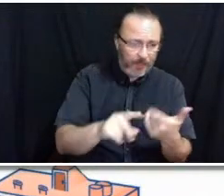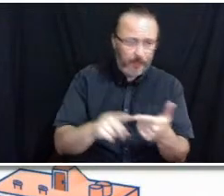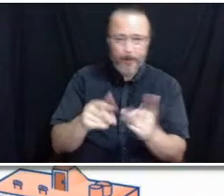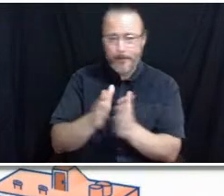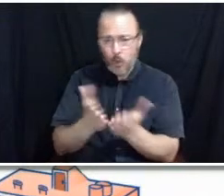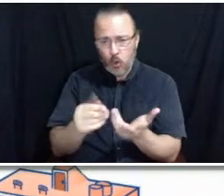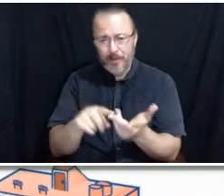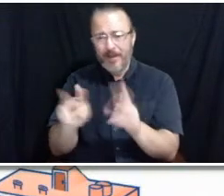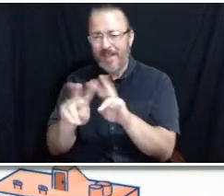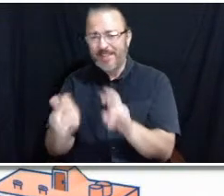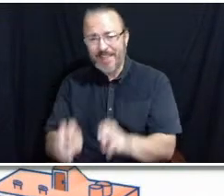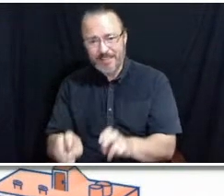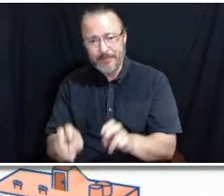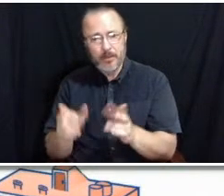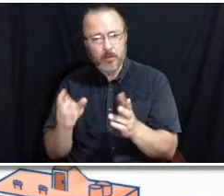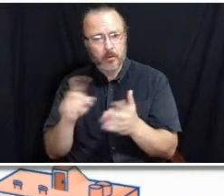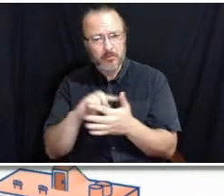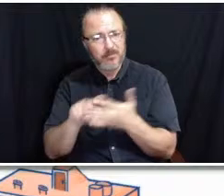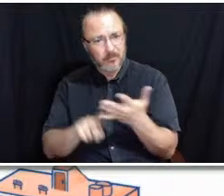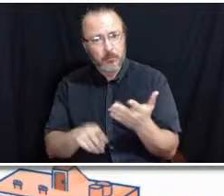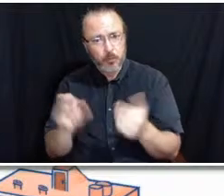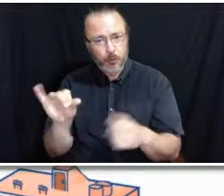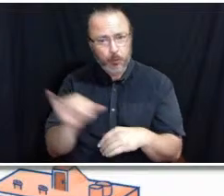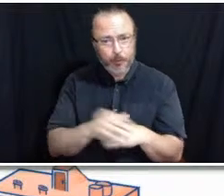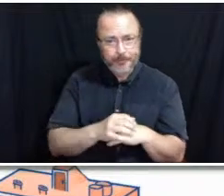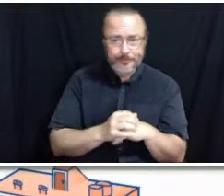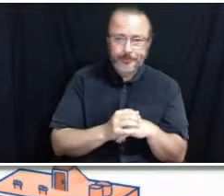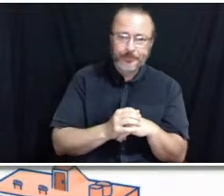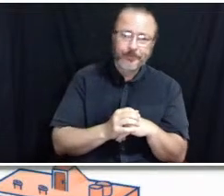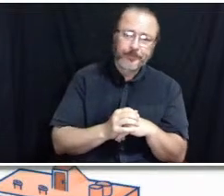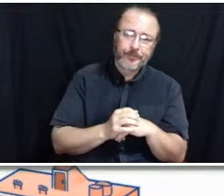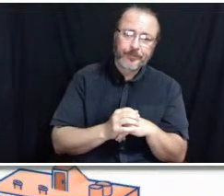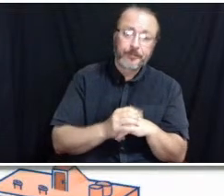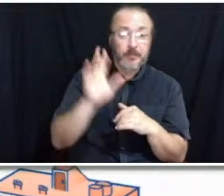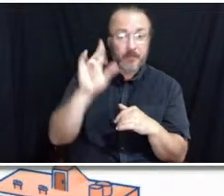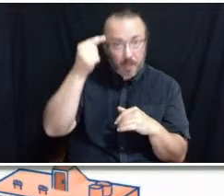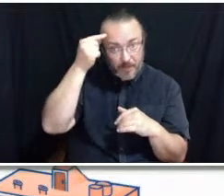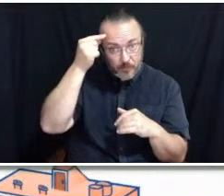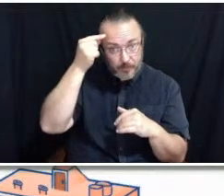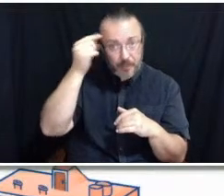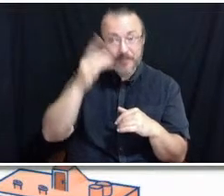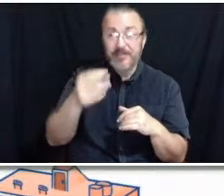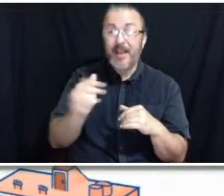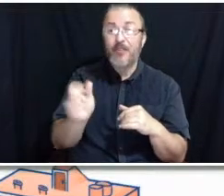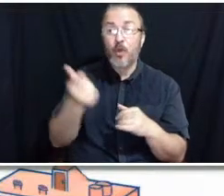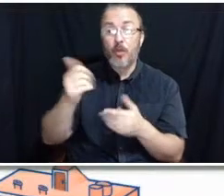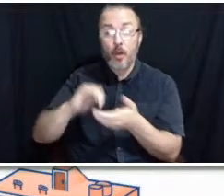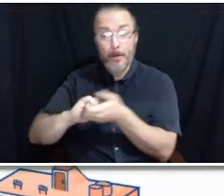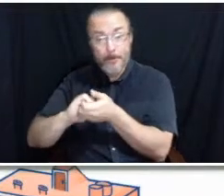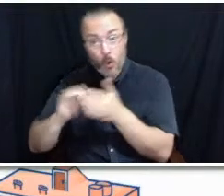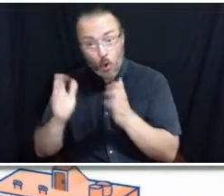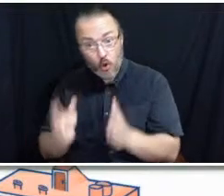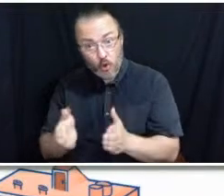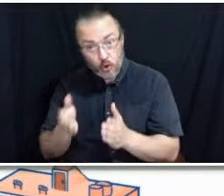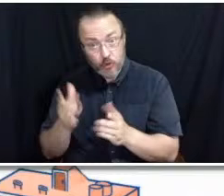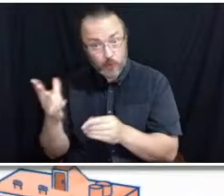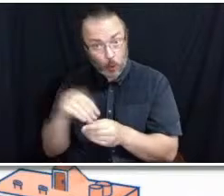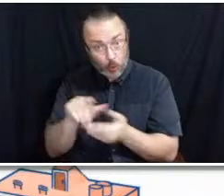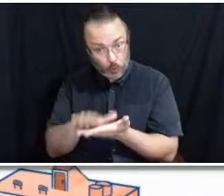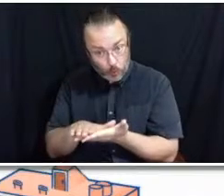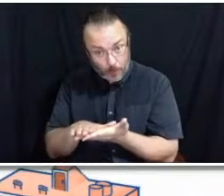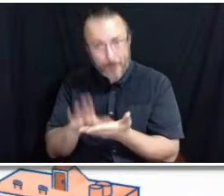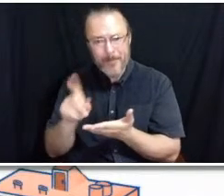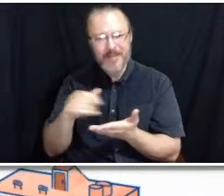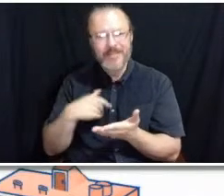manuels scolaires, les évaluations, pour que tous les apprenants puissent concrétiser leur potentiel. Les gouvernements et d'autres partenaires au niveau des écoles doivent participer à